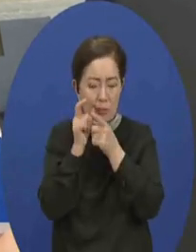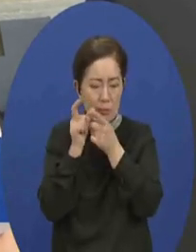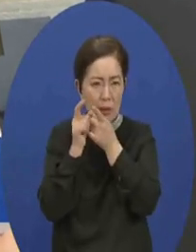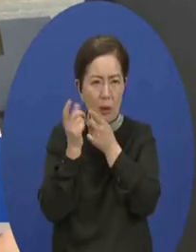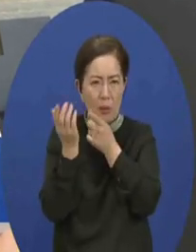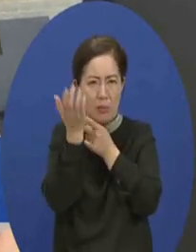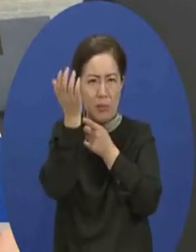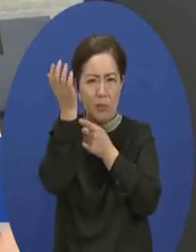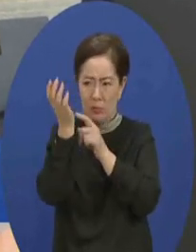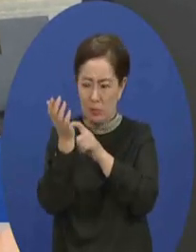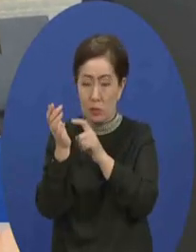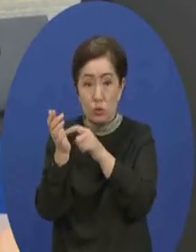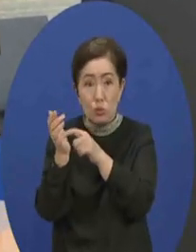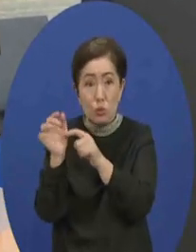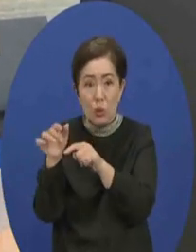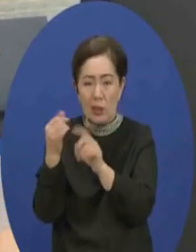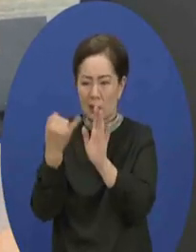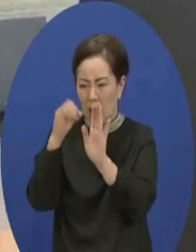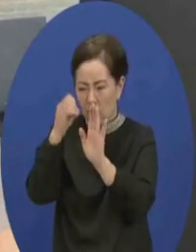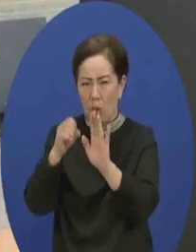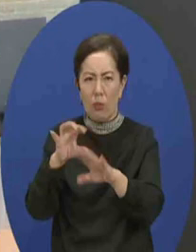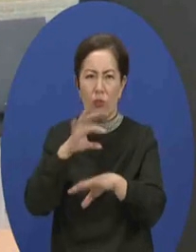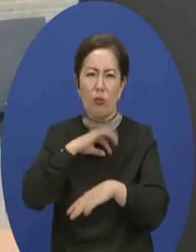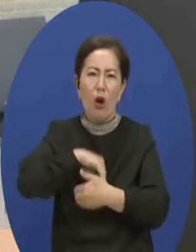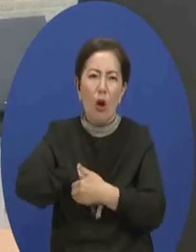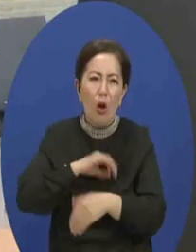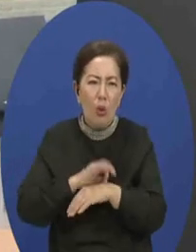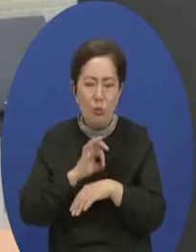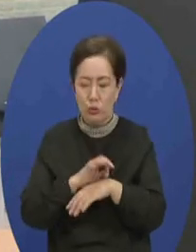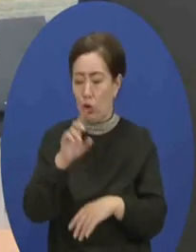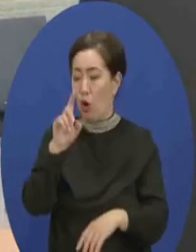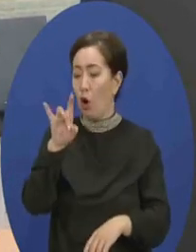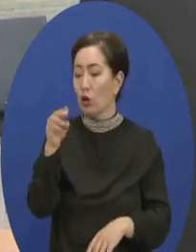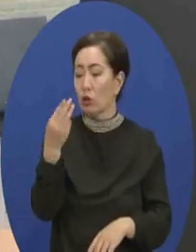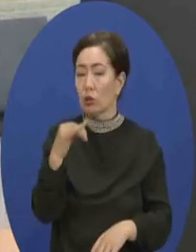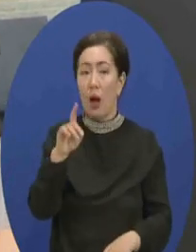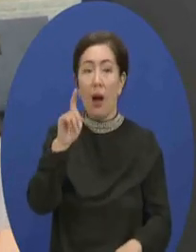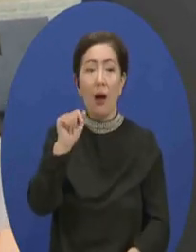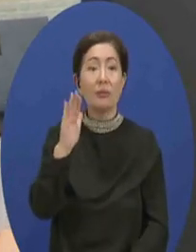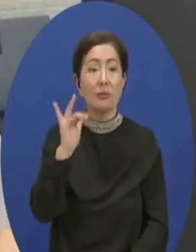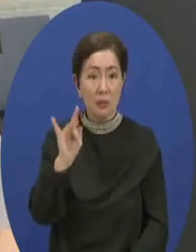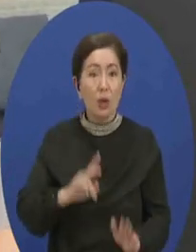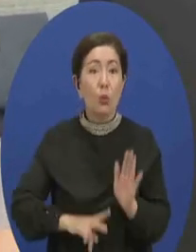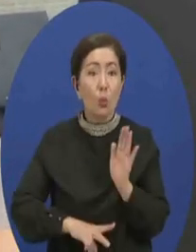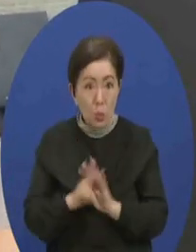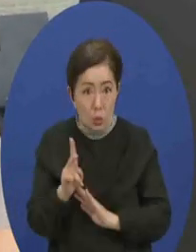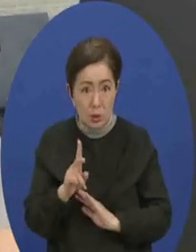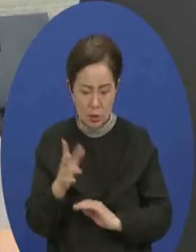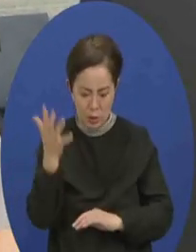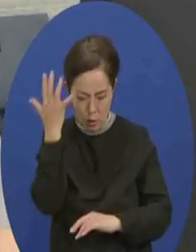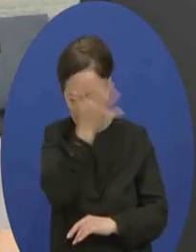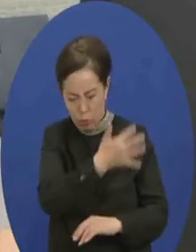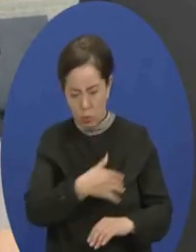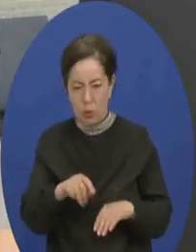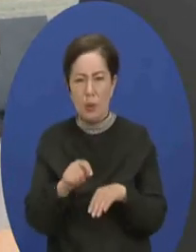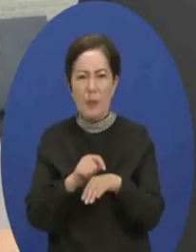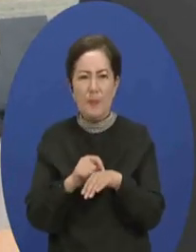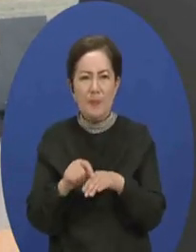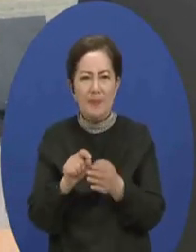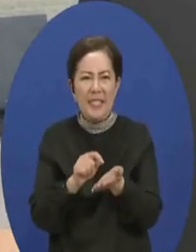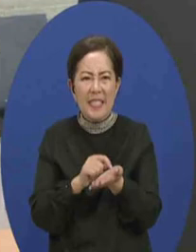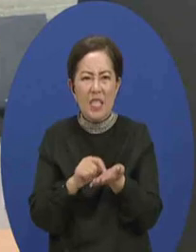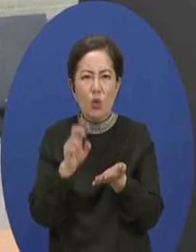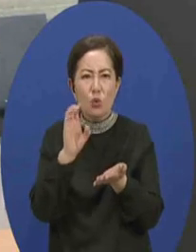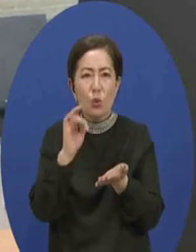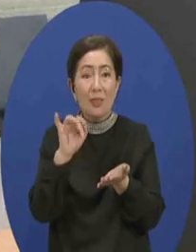хувь нь бол одоо хорт хавдрыг бол үүсгдэг байгаа. Бүх суцны одоо нарийнслыг, хатуурлыг үүсгдэг. Үнд